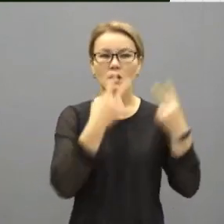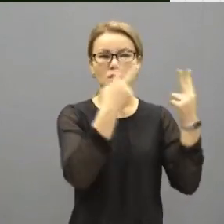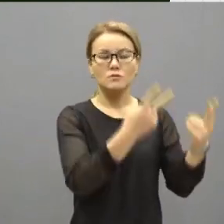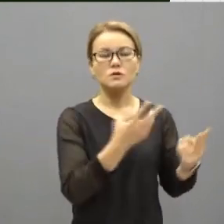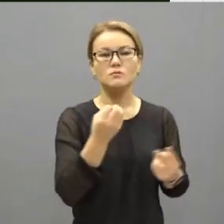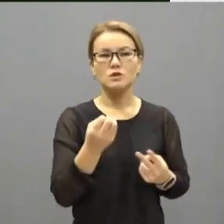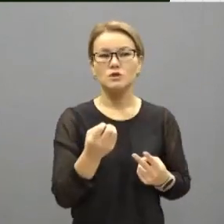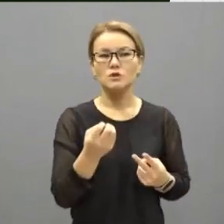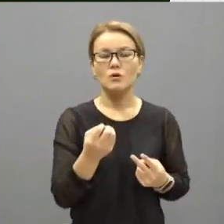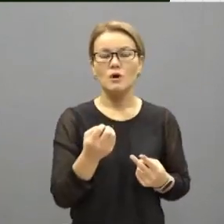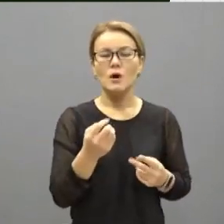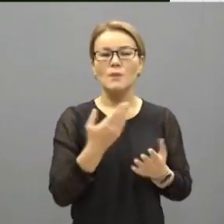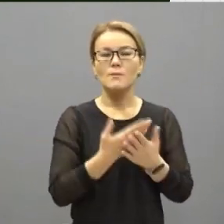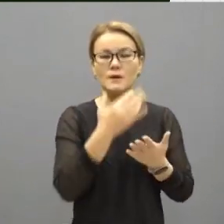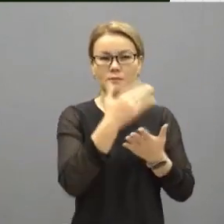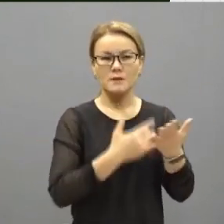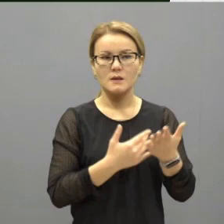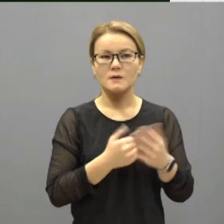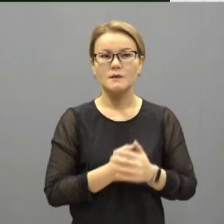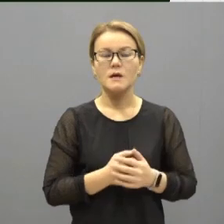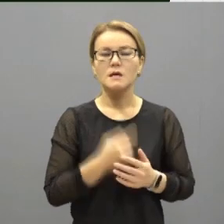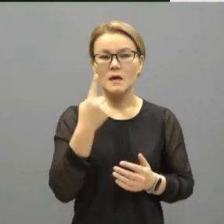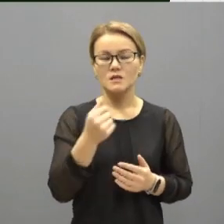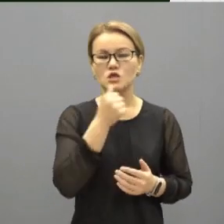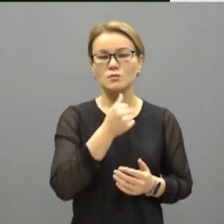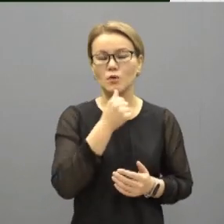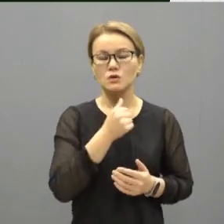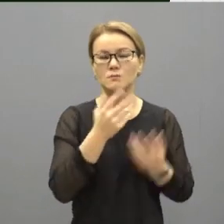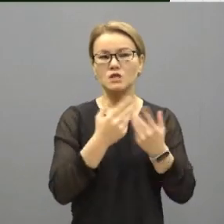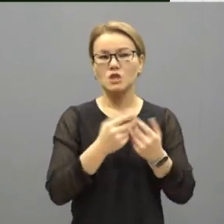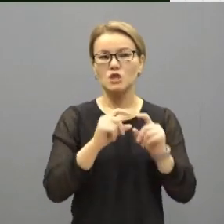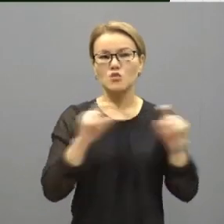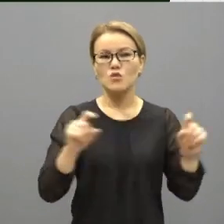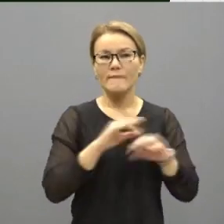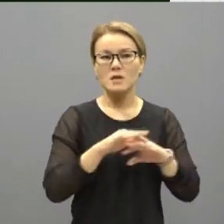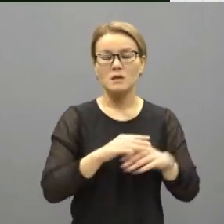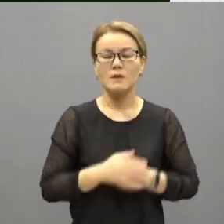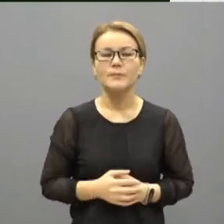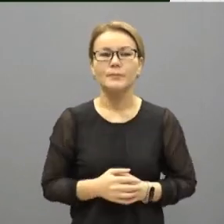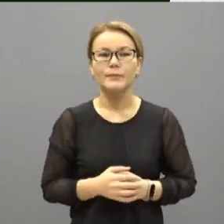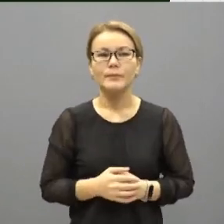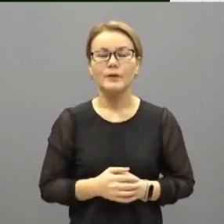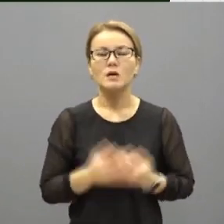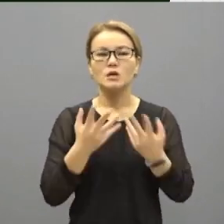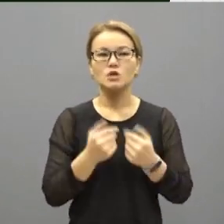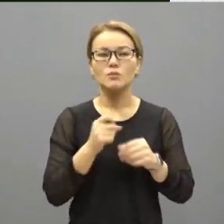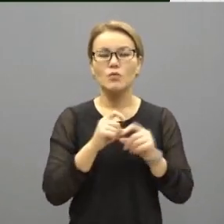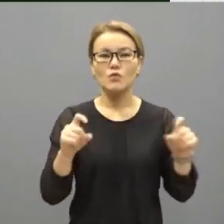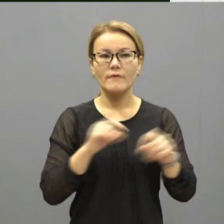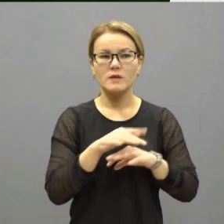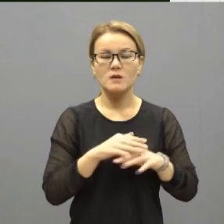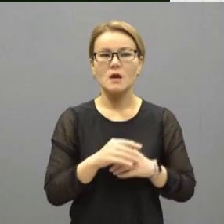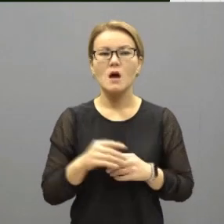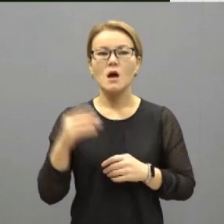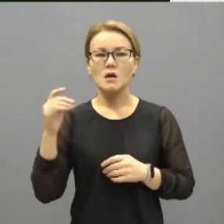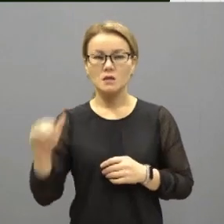еще один пример и еще один способ решения уравнений. Решим уравнение y в